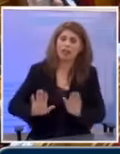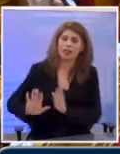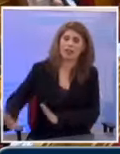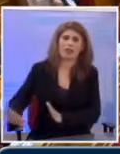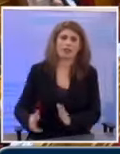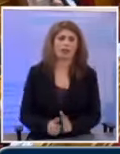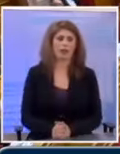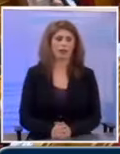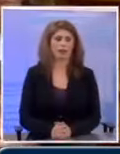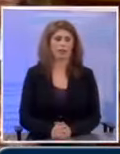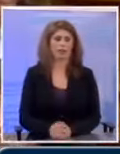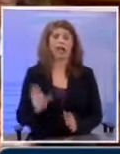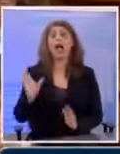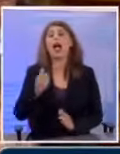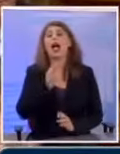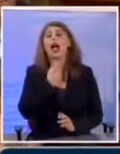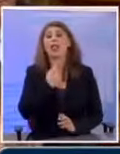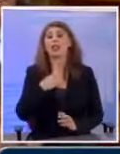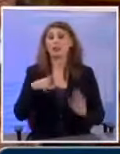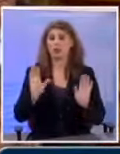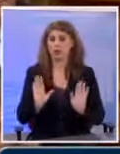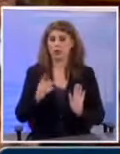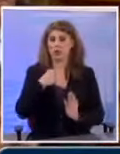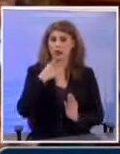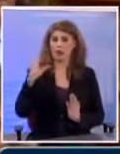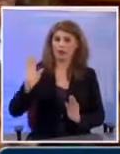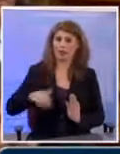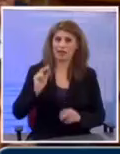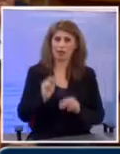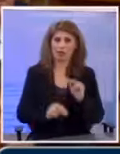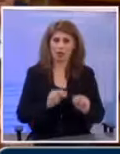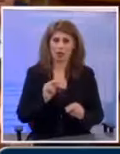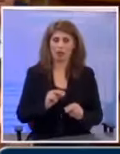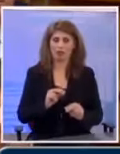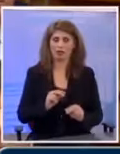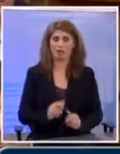σας πω, αν δεν σας αρέσει να αναφερόμαστε στις τελευταίες εκλογές,